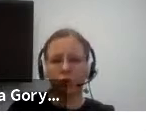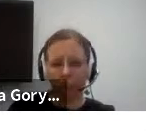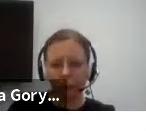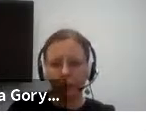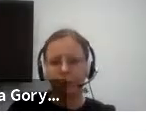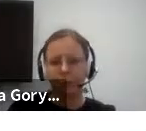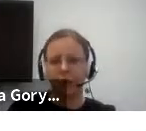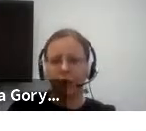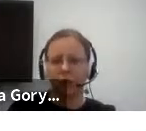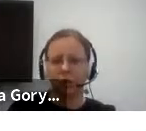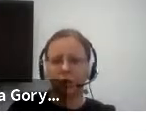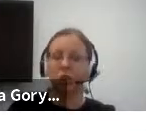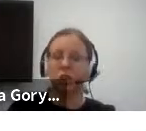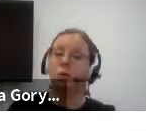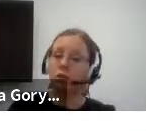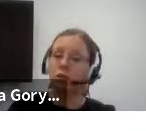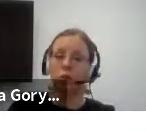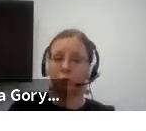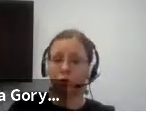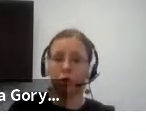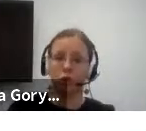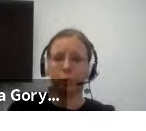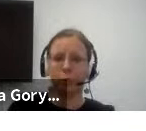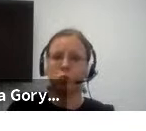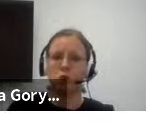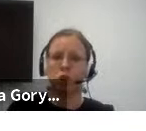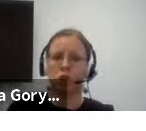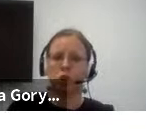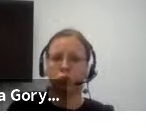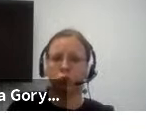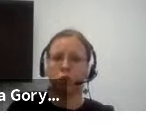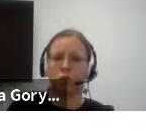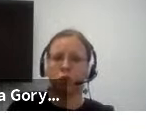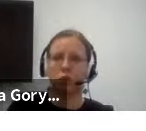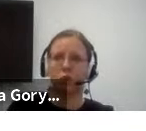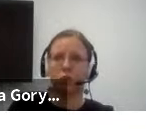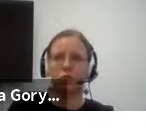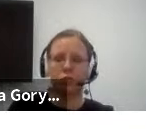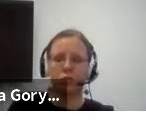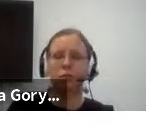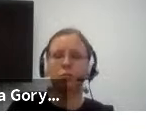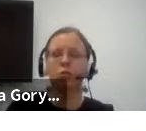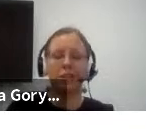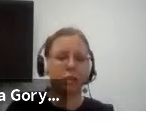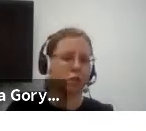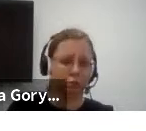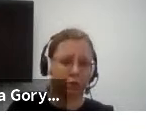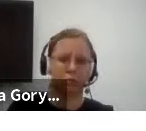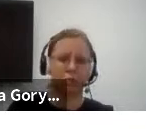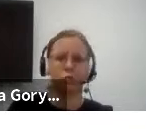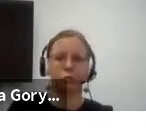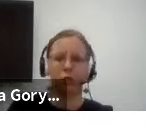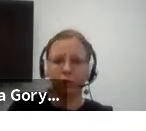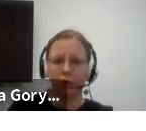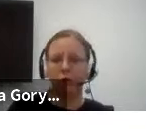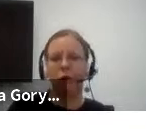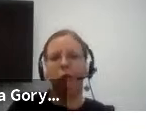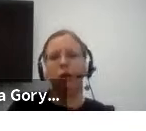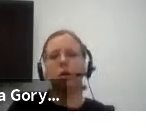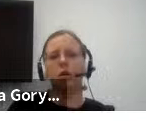wcale złem, na które czasami narzekają bibliotekarze, bo powiem szczerze, tutaj ze strony tego środowiska bibliotekarzy spotykałam się z